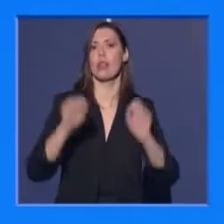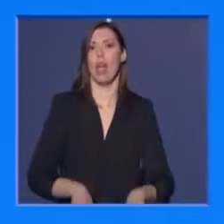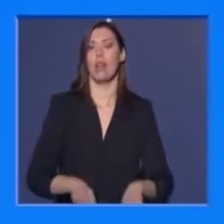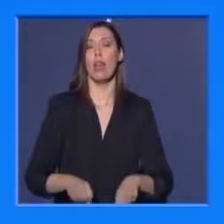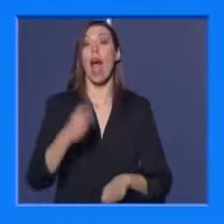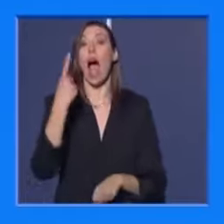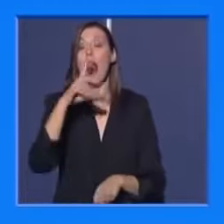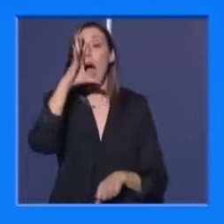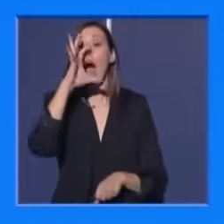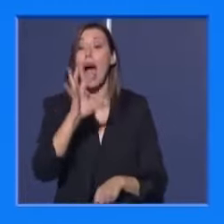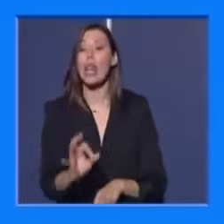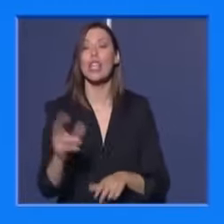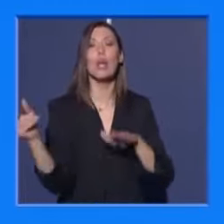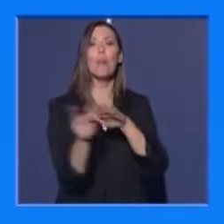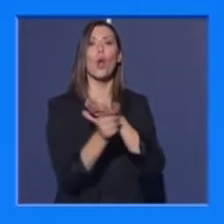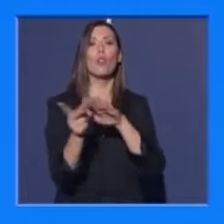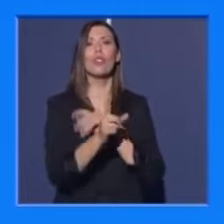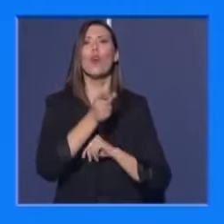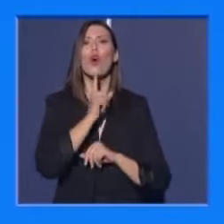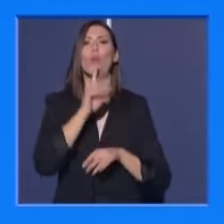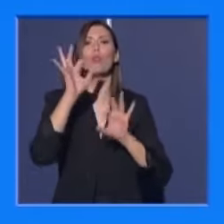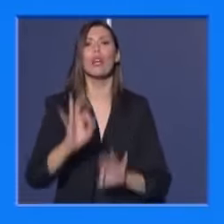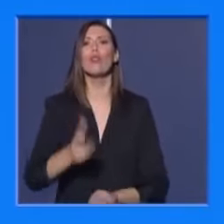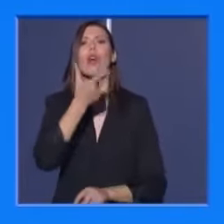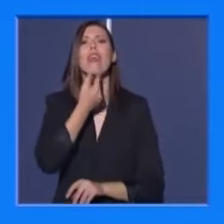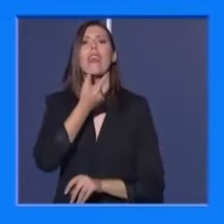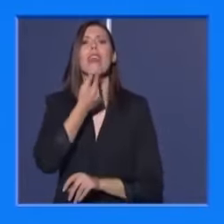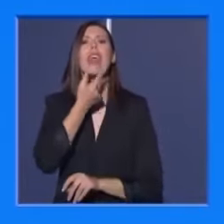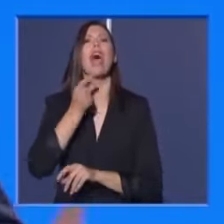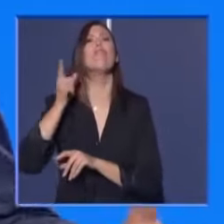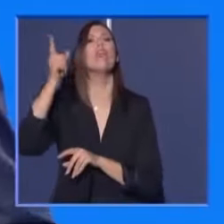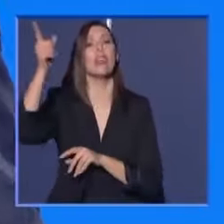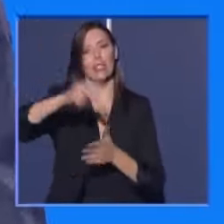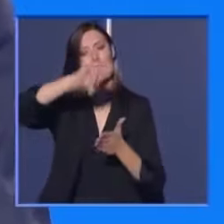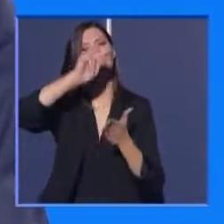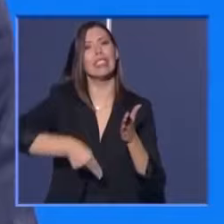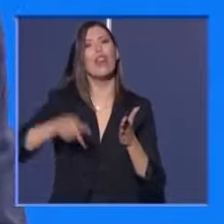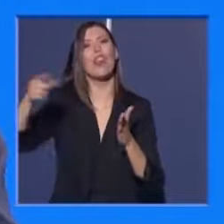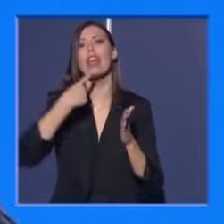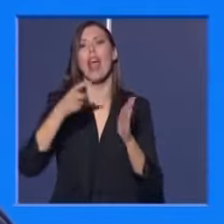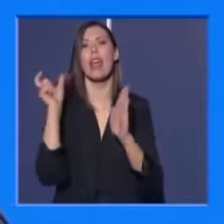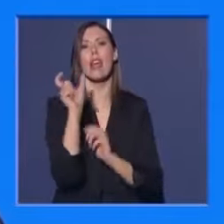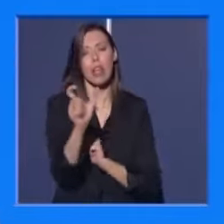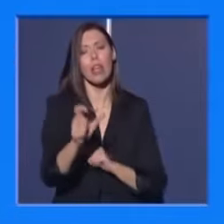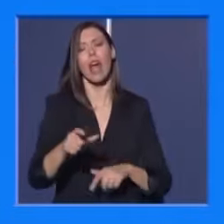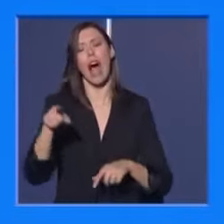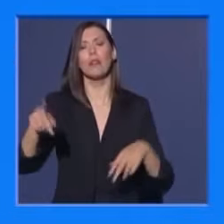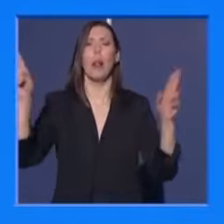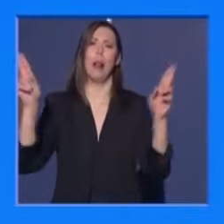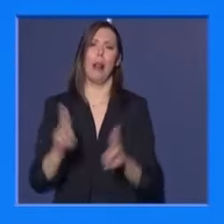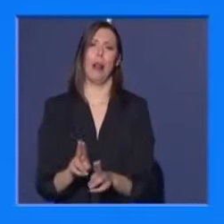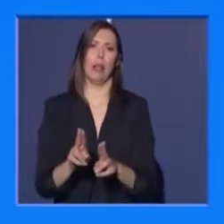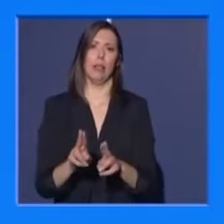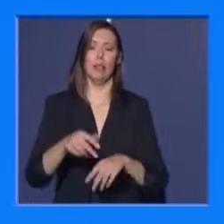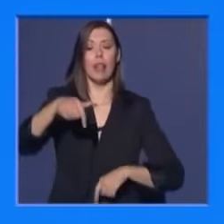ορίζονται από τη συνθήκη της Γενέβης, είναι πια ελάχιστοι. Εμείς άλλωστε οι Έλληνες είμαστε σε πολύ